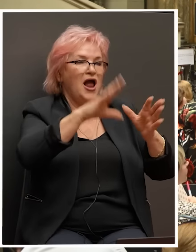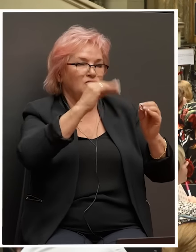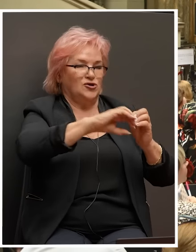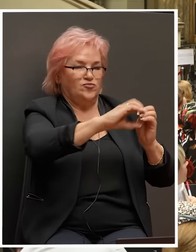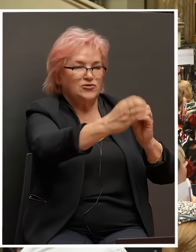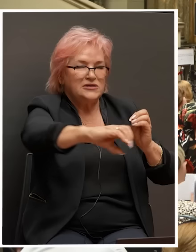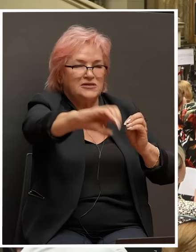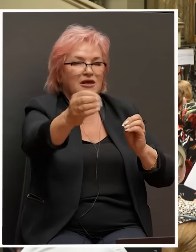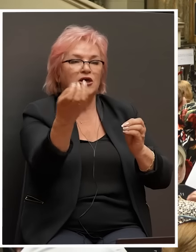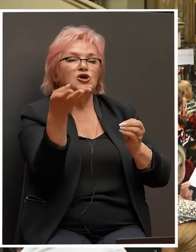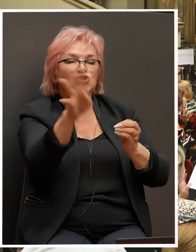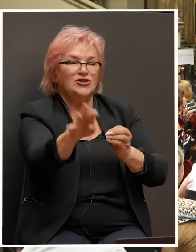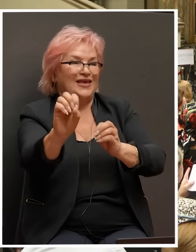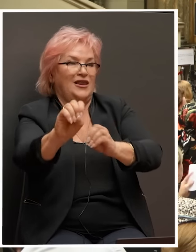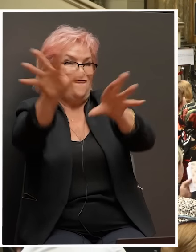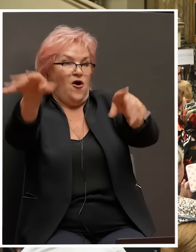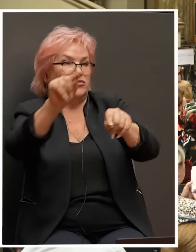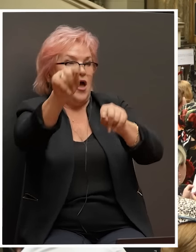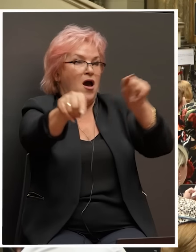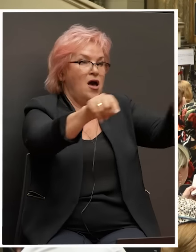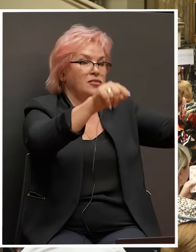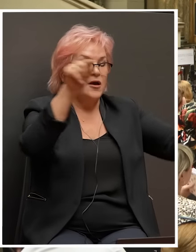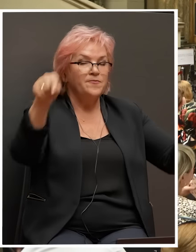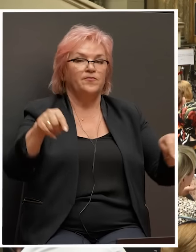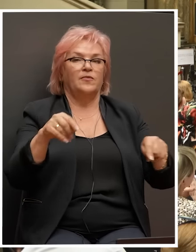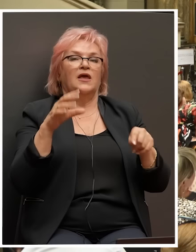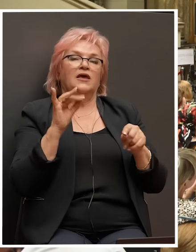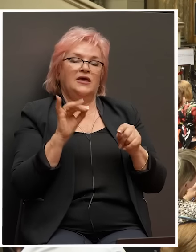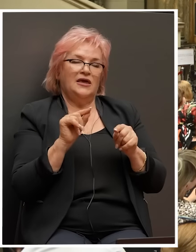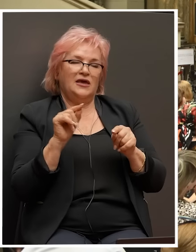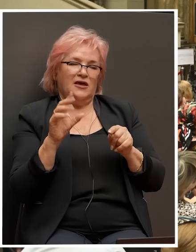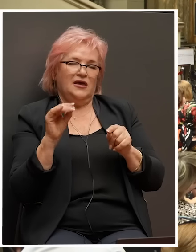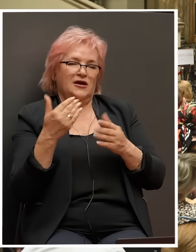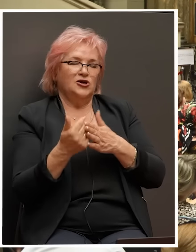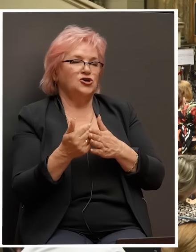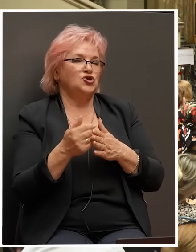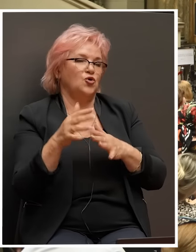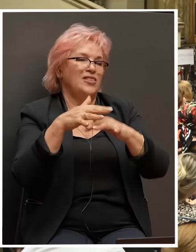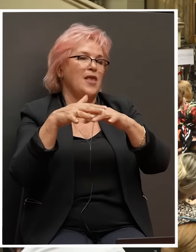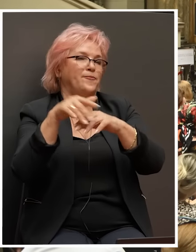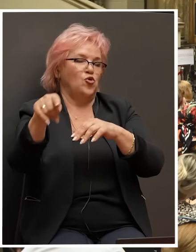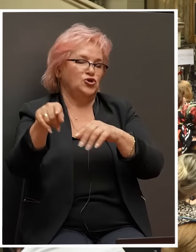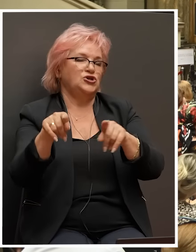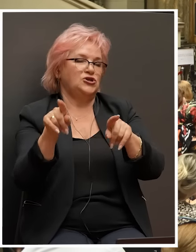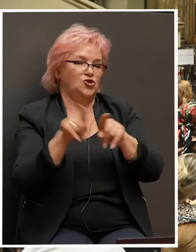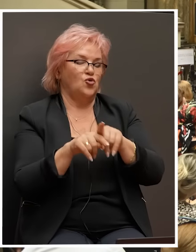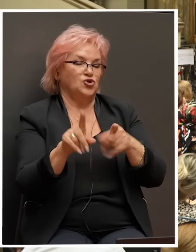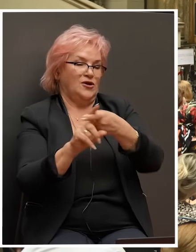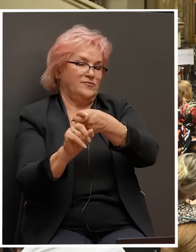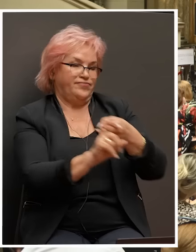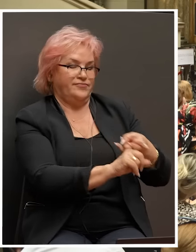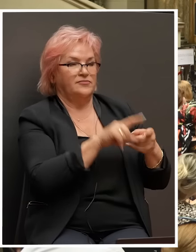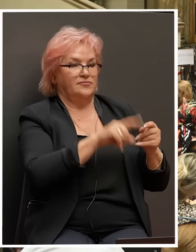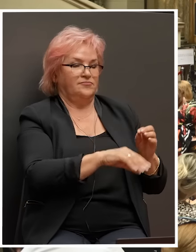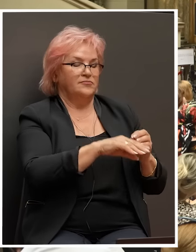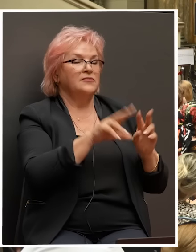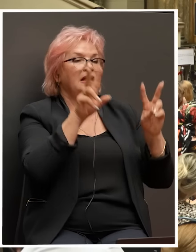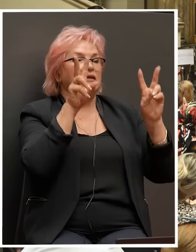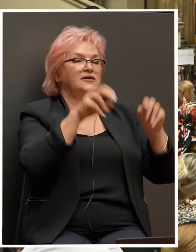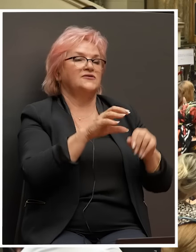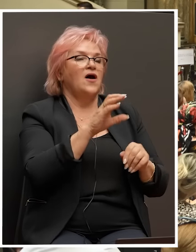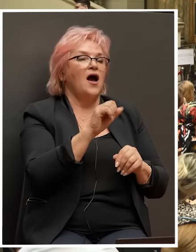к четырем фонтанам в Риме площади и к Кверинальу. Фонтан на Кверинальской площади питается от этого акведука. Акведук этот